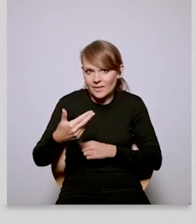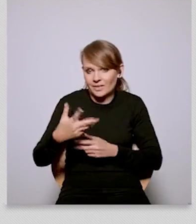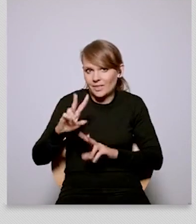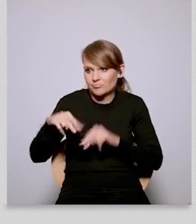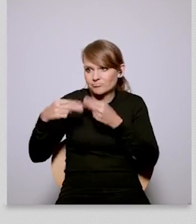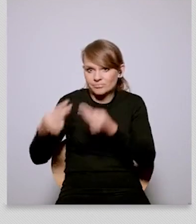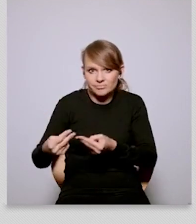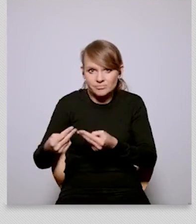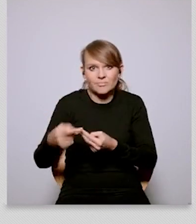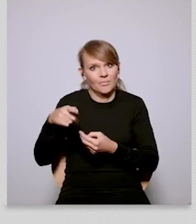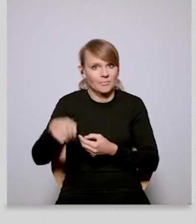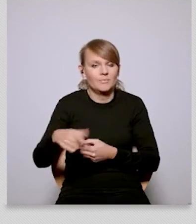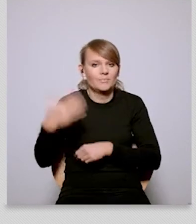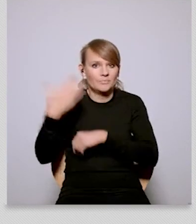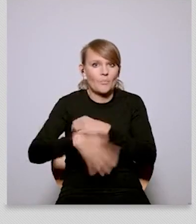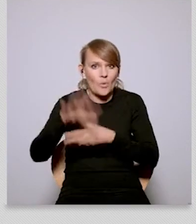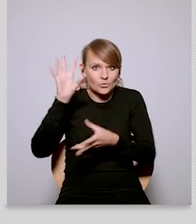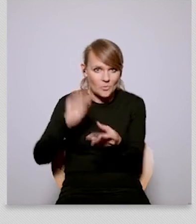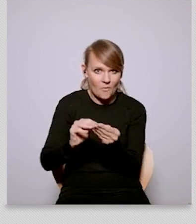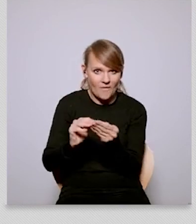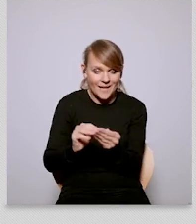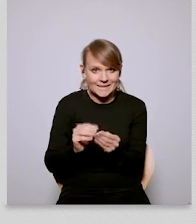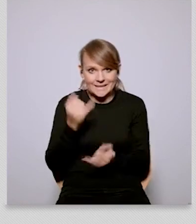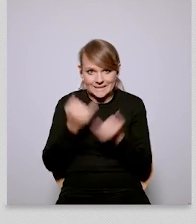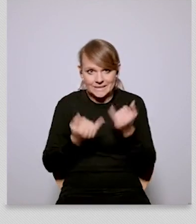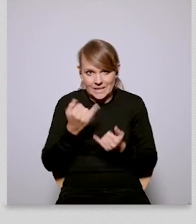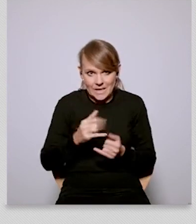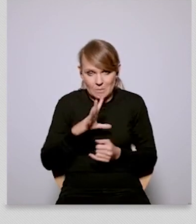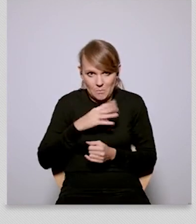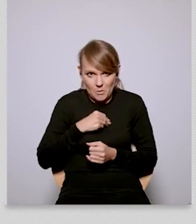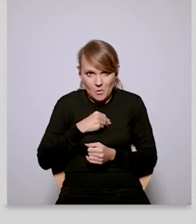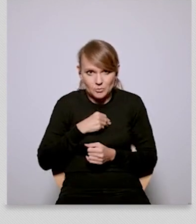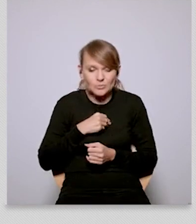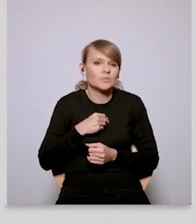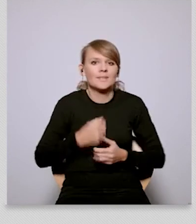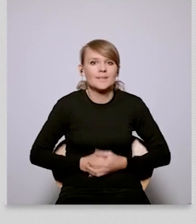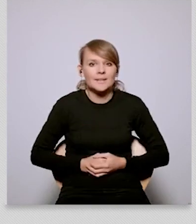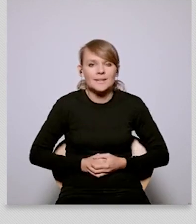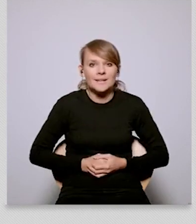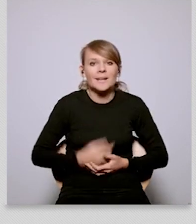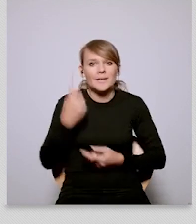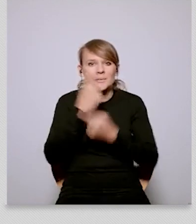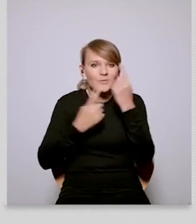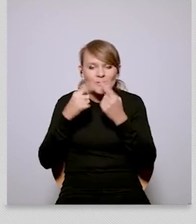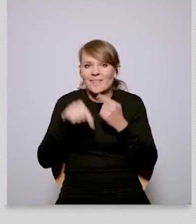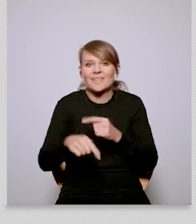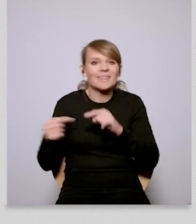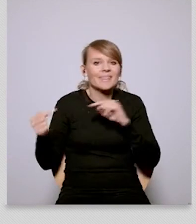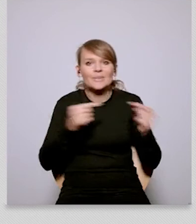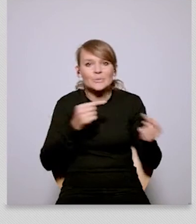podsumowania jeżeli mogę Cię prosić tak spontanicznie tej dyskusji, którą myślę, że bardzo trudno